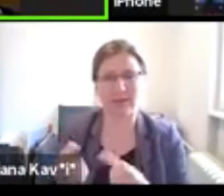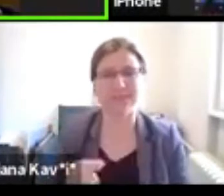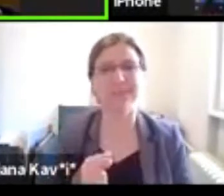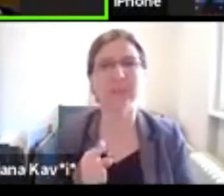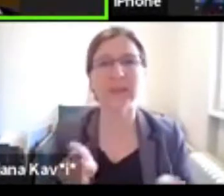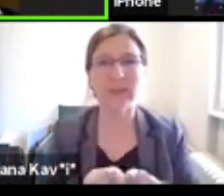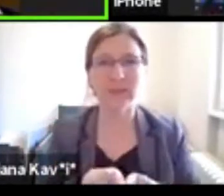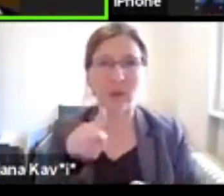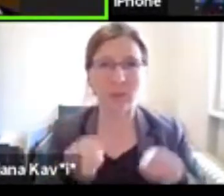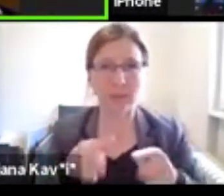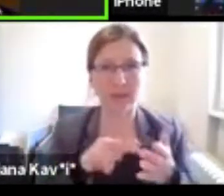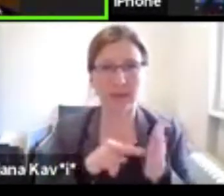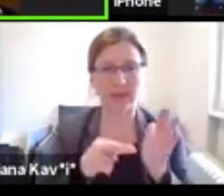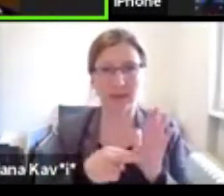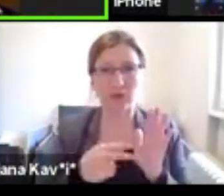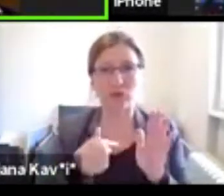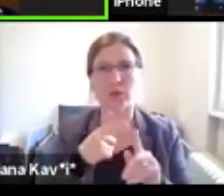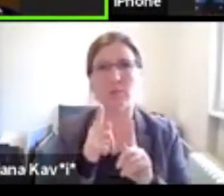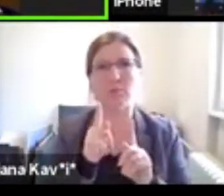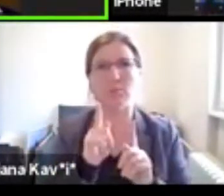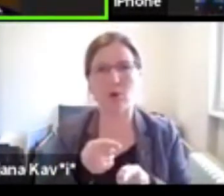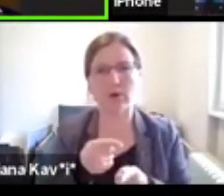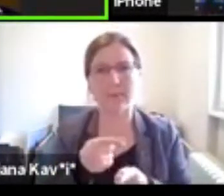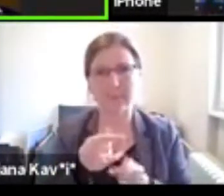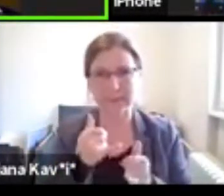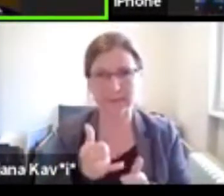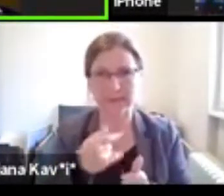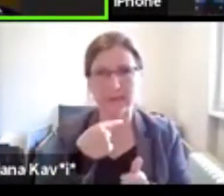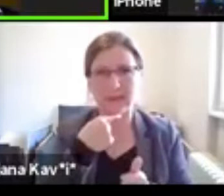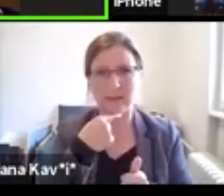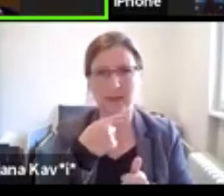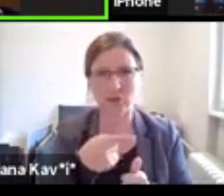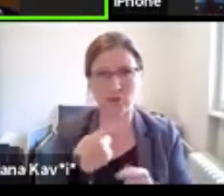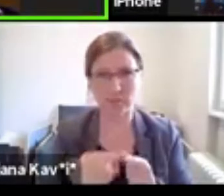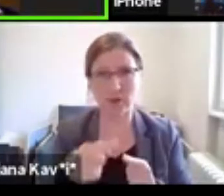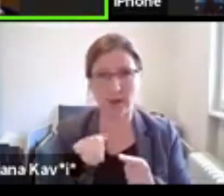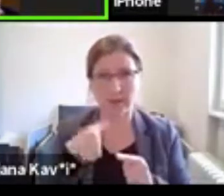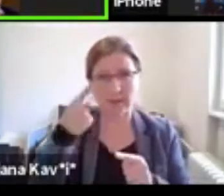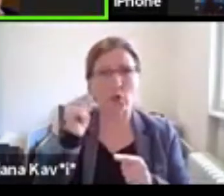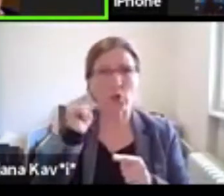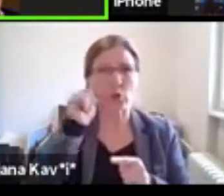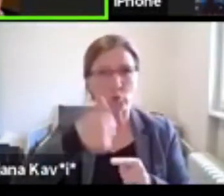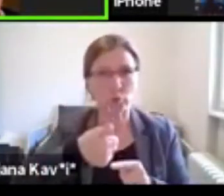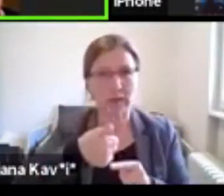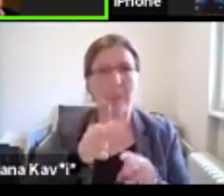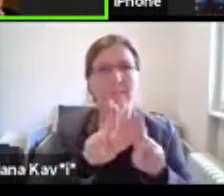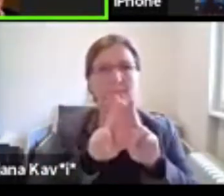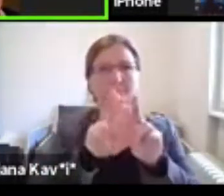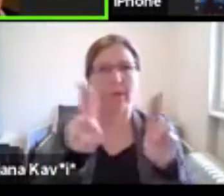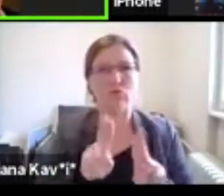odmah istaknuti, ja, s obzirom da je sutra i Međunarodni dan osoba s